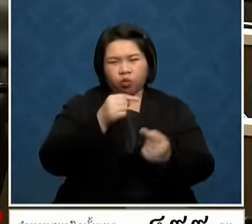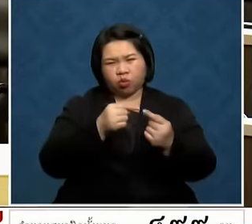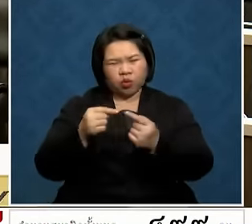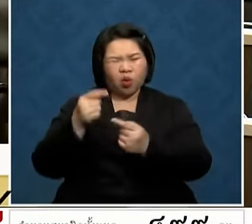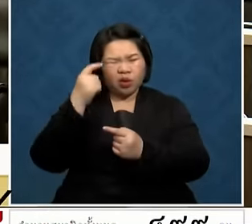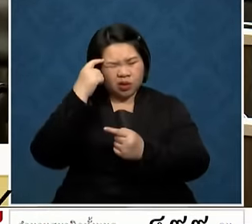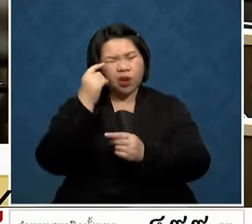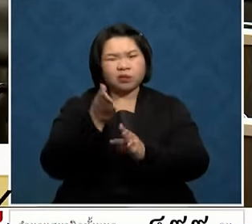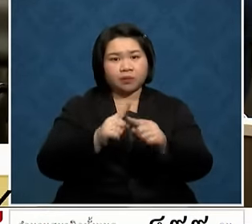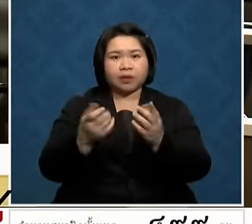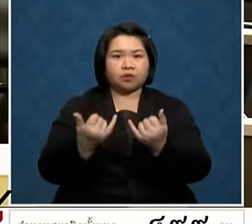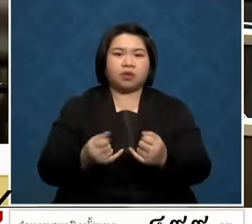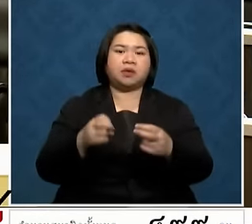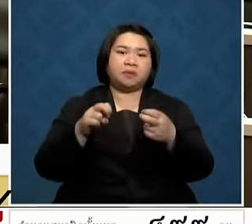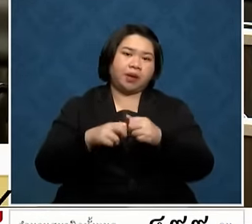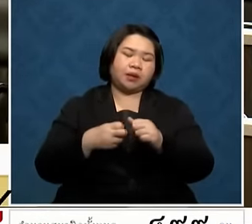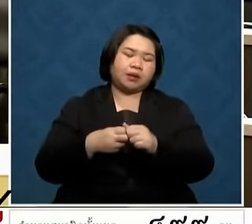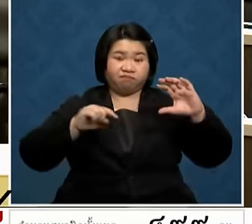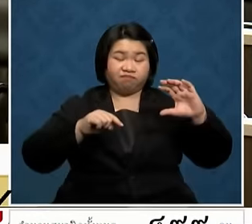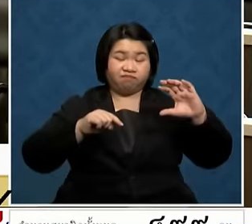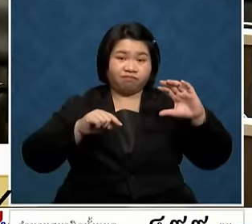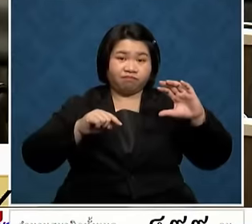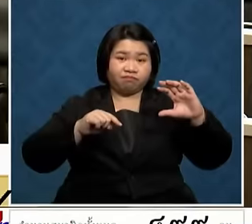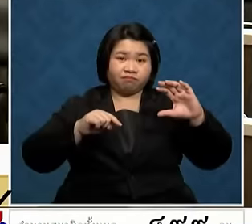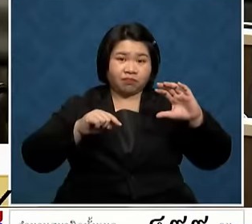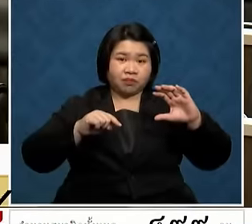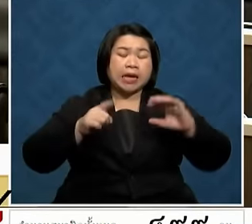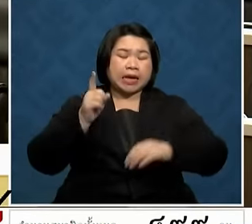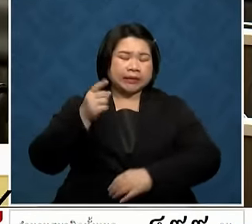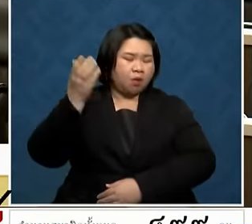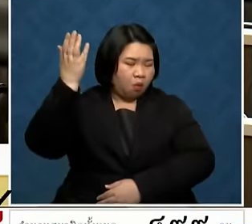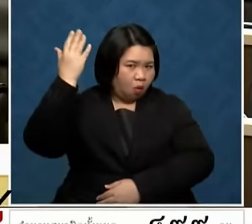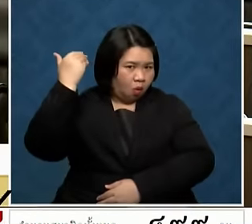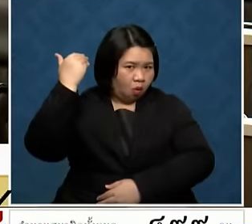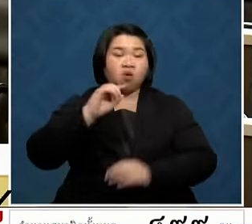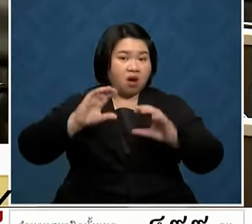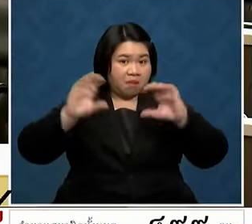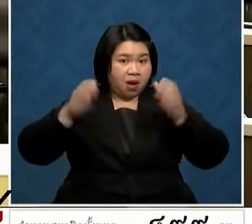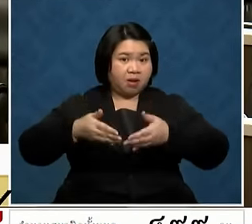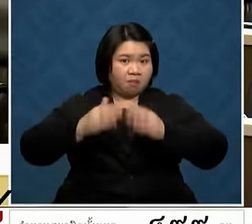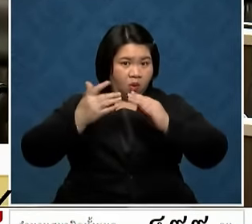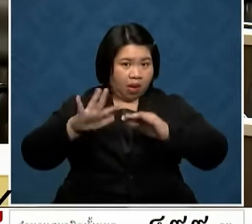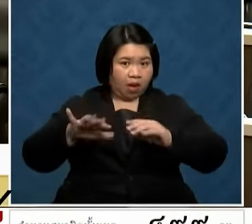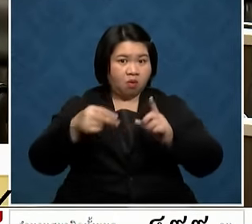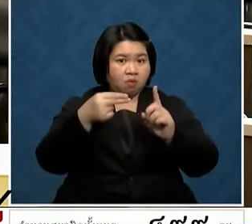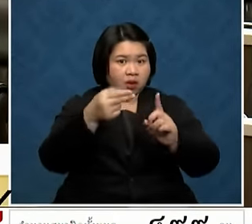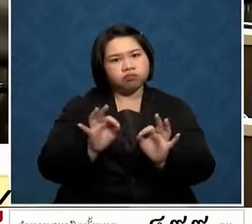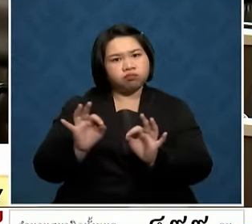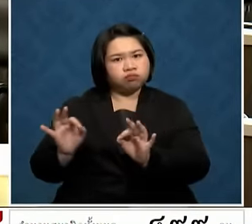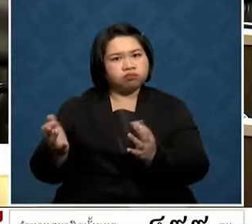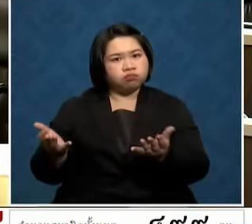แล้วแต่เพราะว่ารัฐบาลจากที่เคยสัญญาว่าจะทำทันทีวันนี้มันไม่ได้เป็นอย่าง